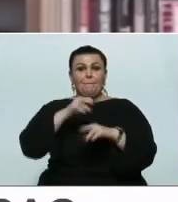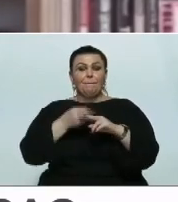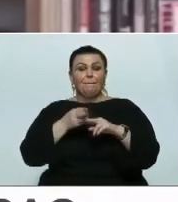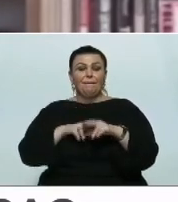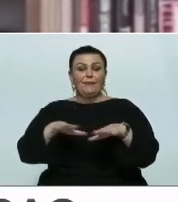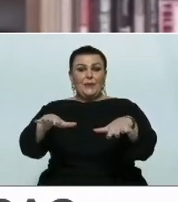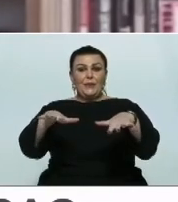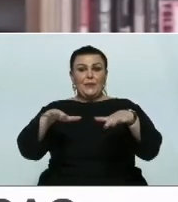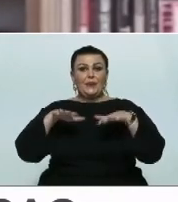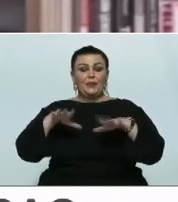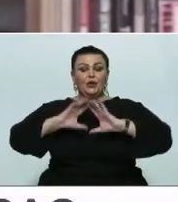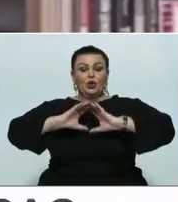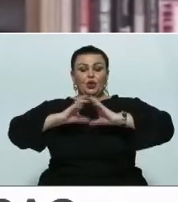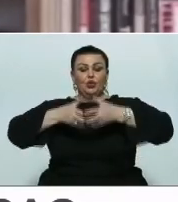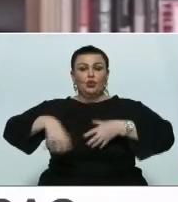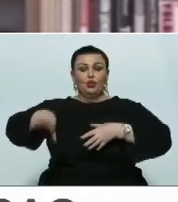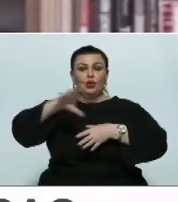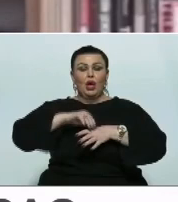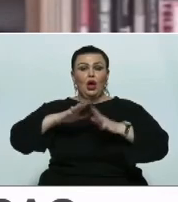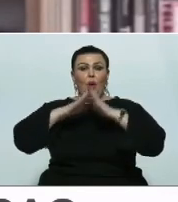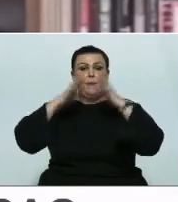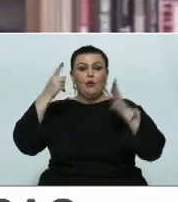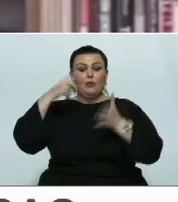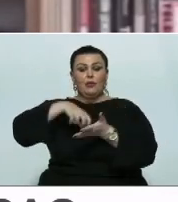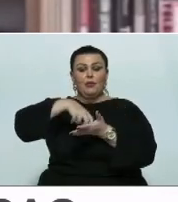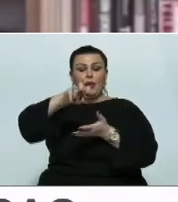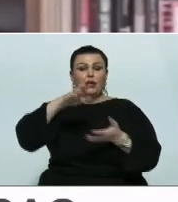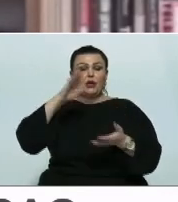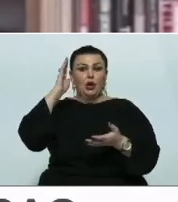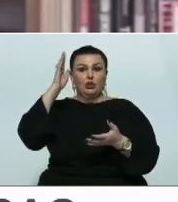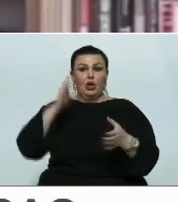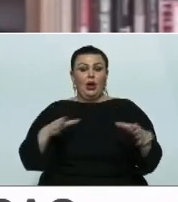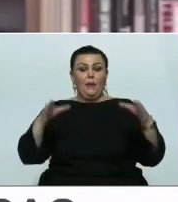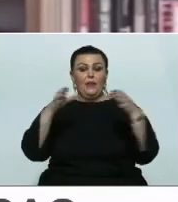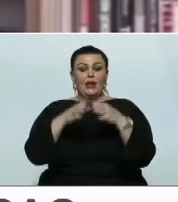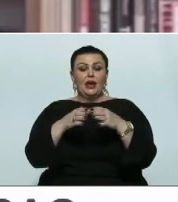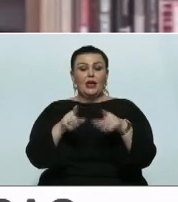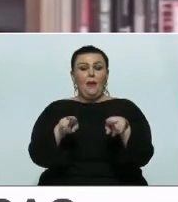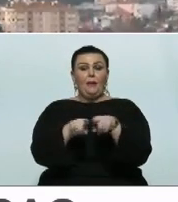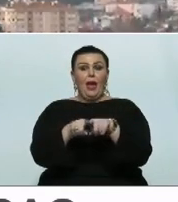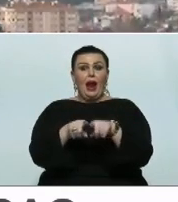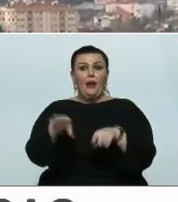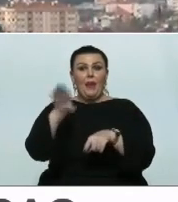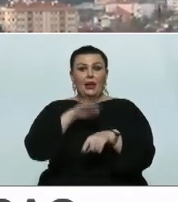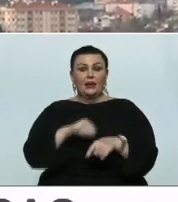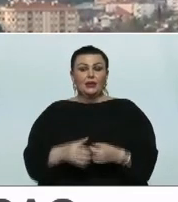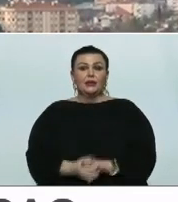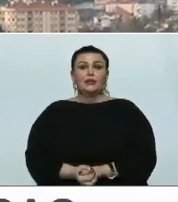de tüm dünyaya büyük bir mesaj içerecektir. Birlik ve beraberlik açısından.